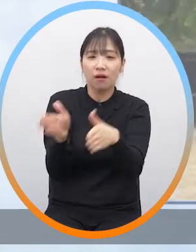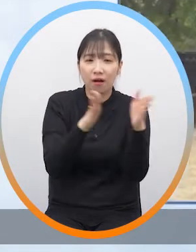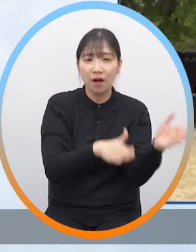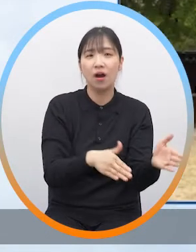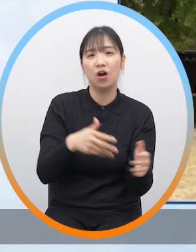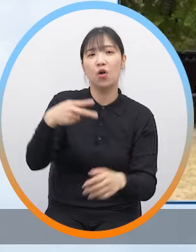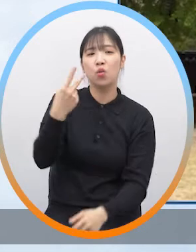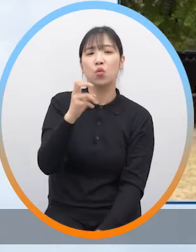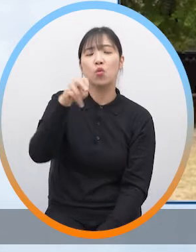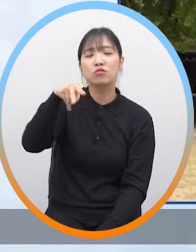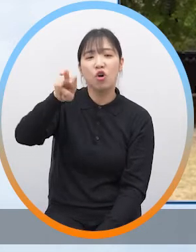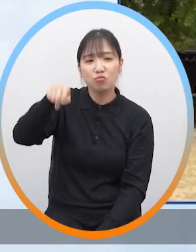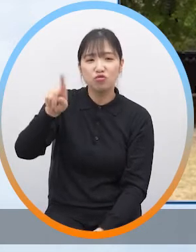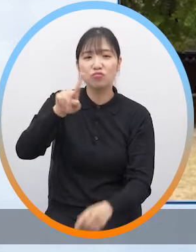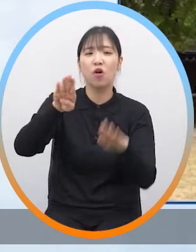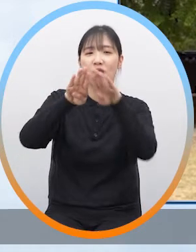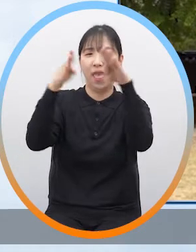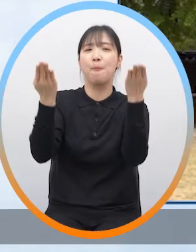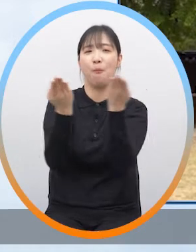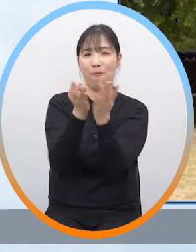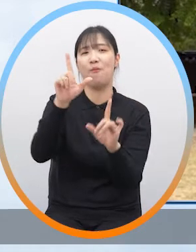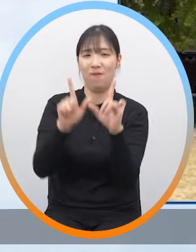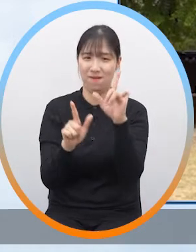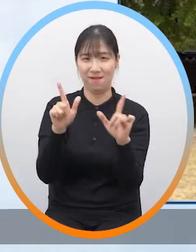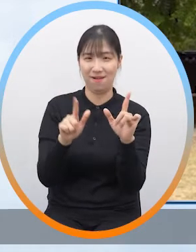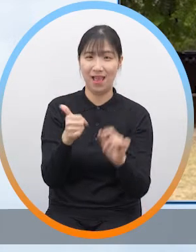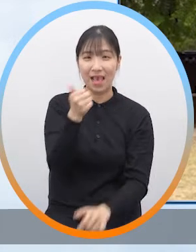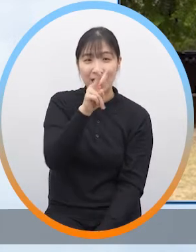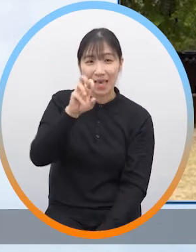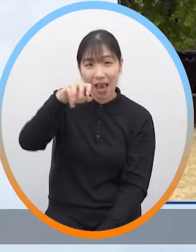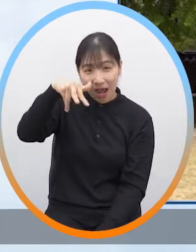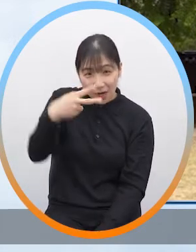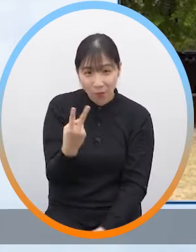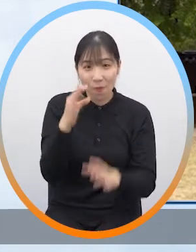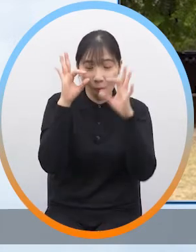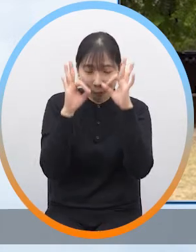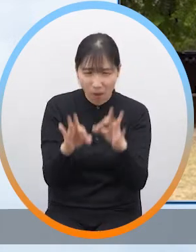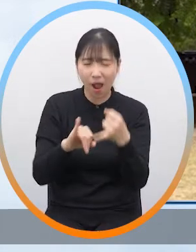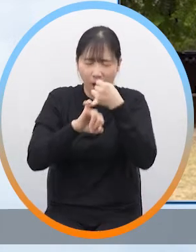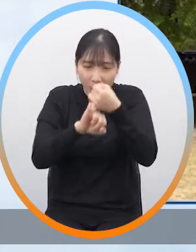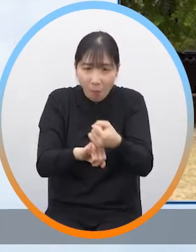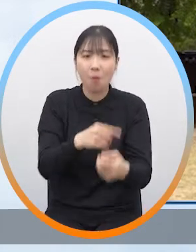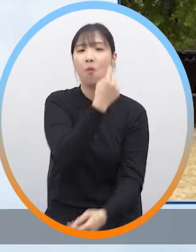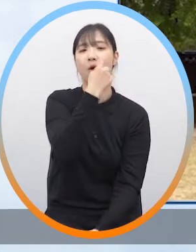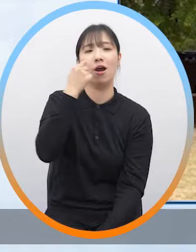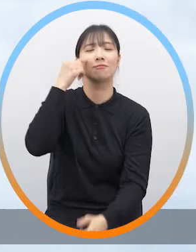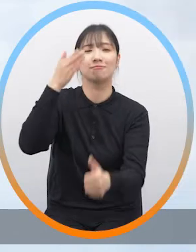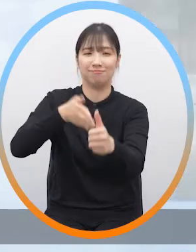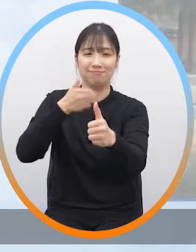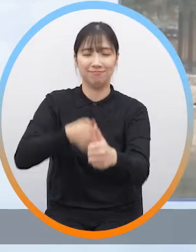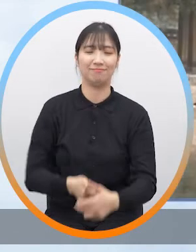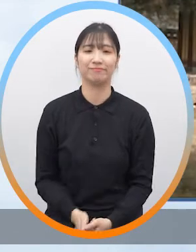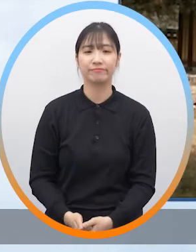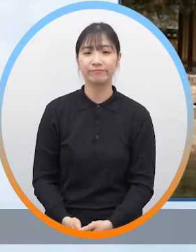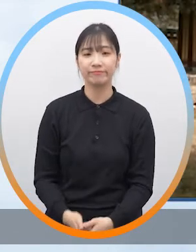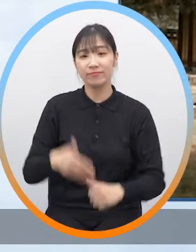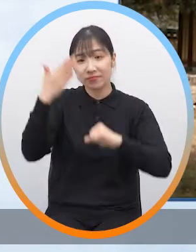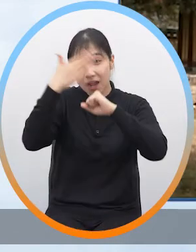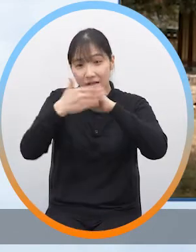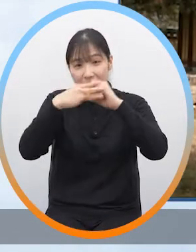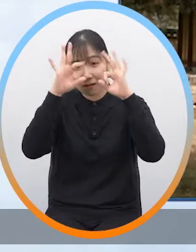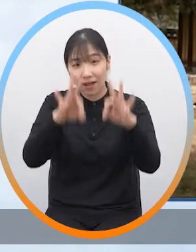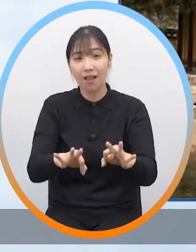반면에 동서무는 네모난 기둥입니다. 나중에 향교에 가시면 꼭 잊지 말고 한번 확인해 보시기 바랍니다. 자, 사진상으로